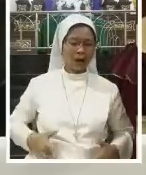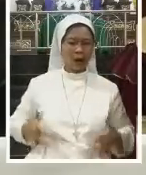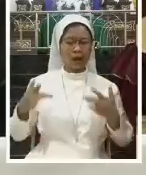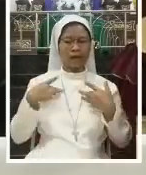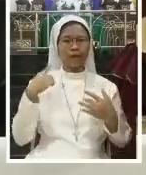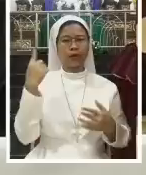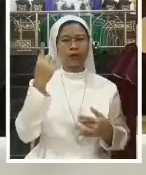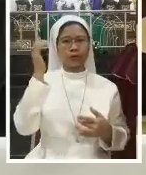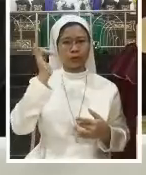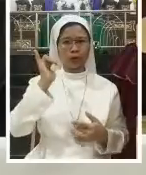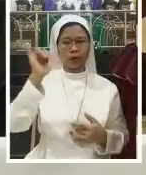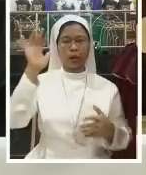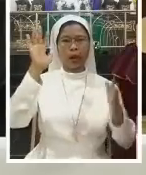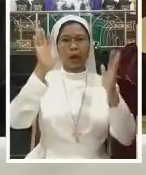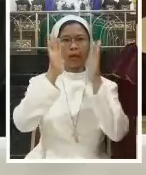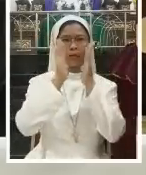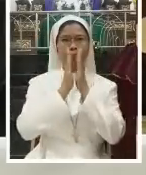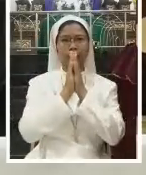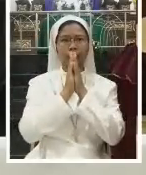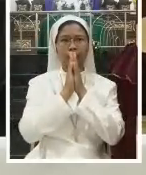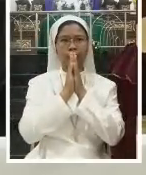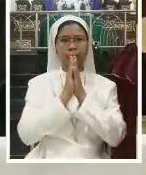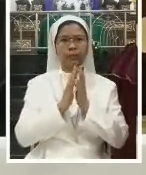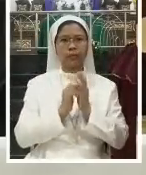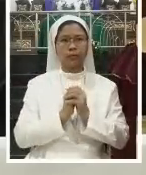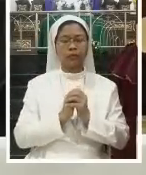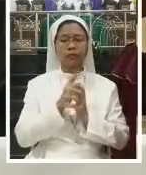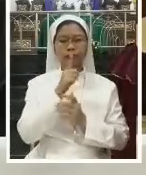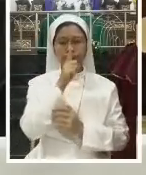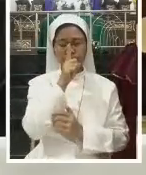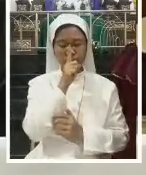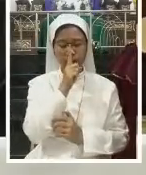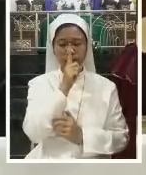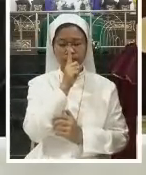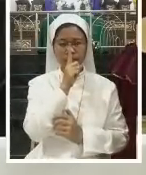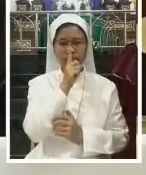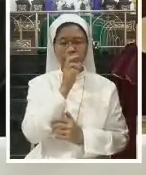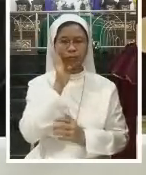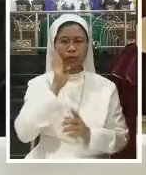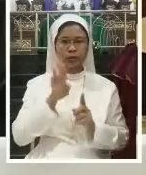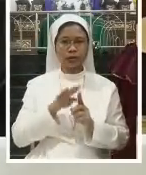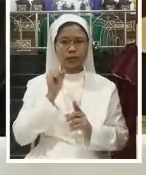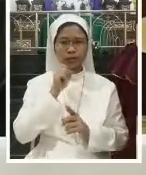kasagkoran. Amen. Masilensyo kita mga tugang.